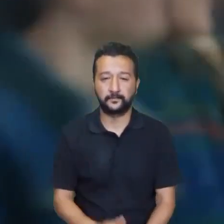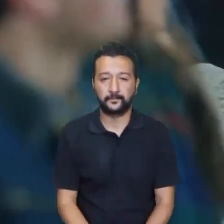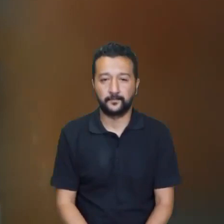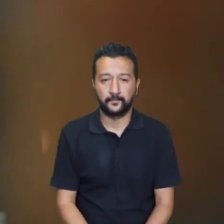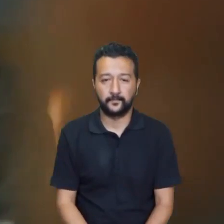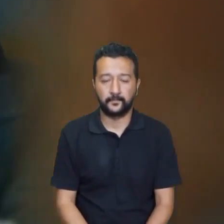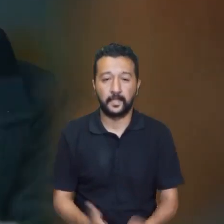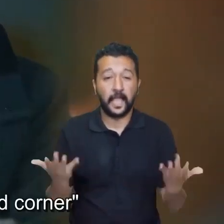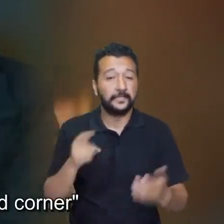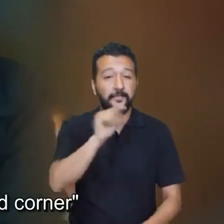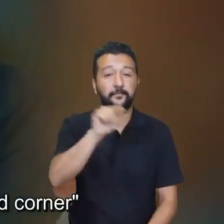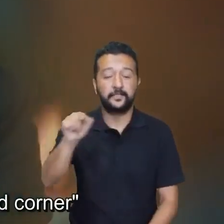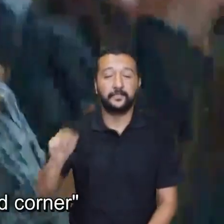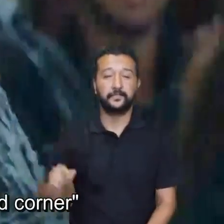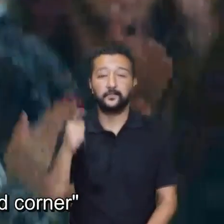gibi.